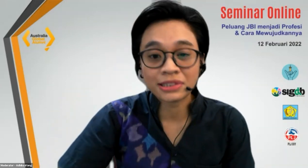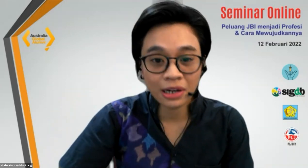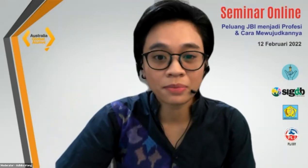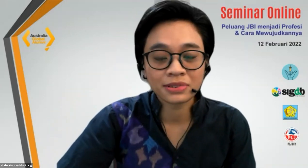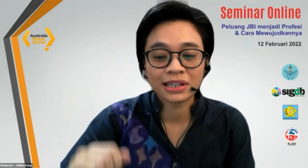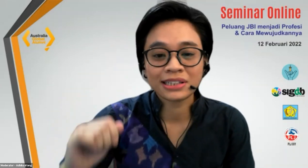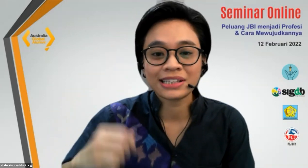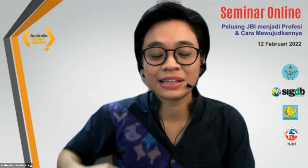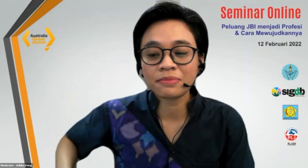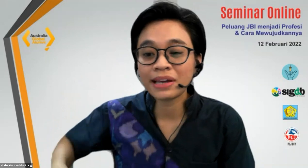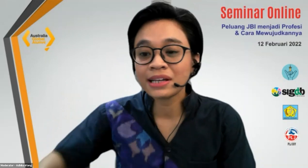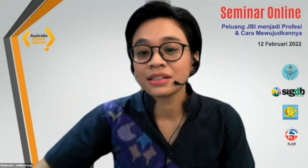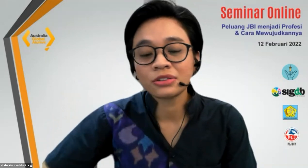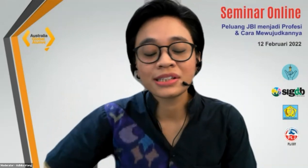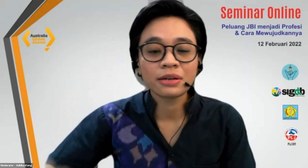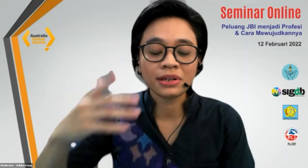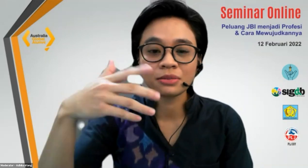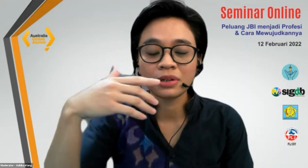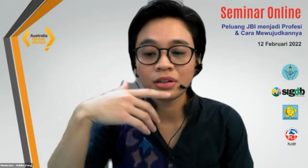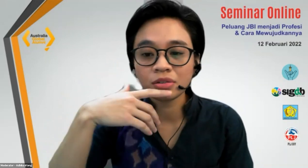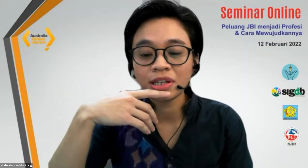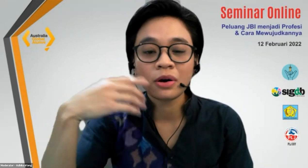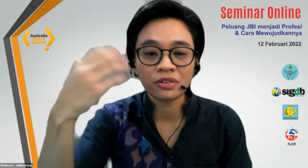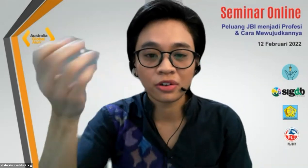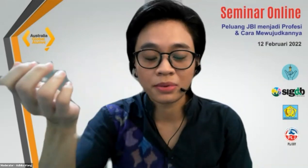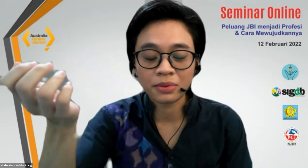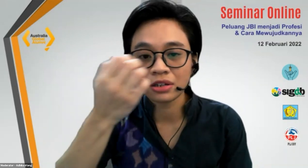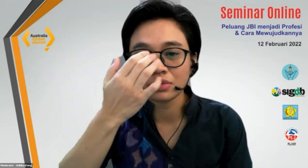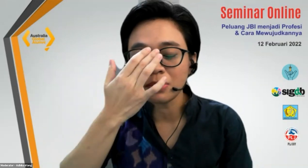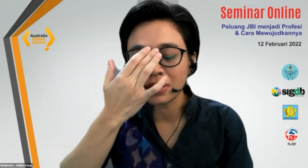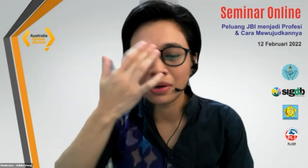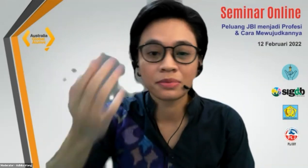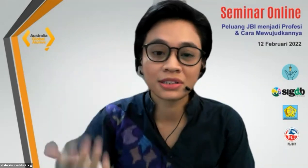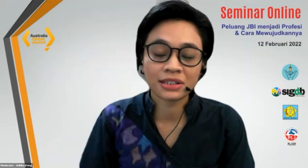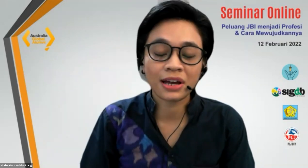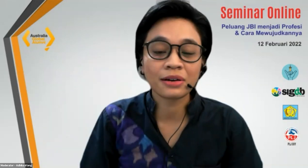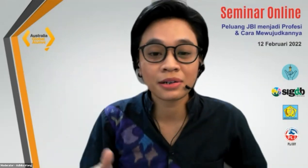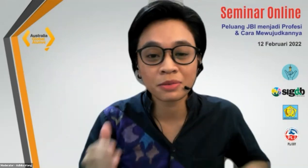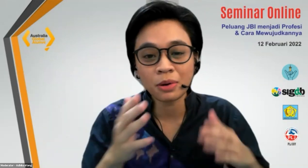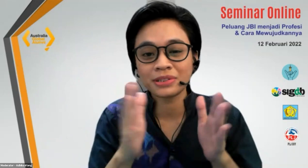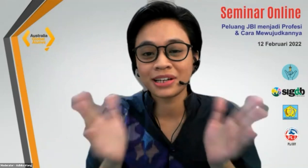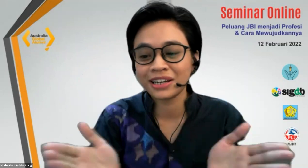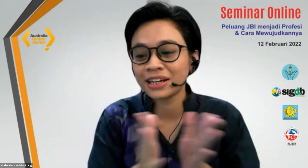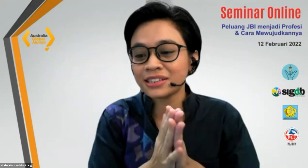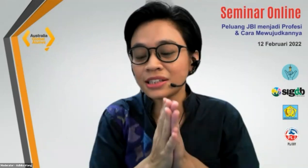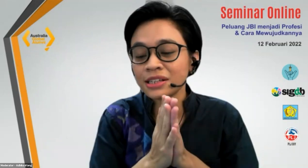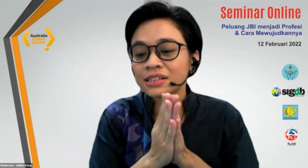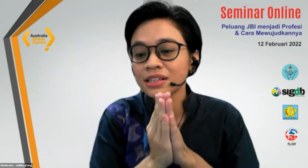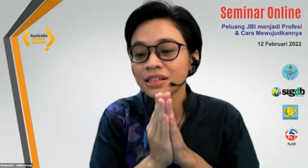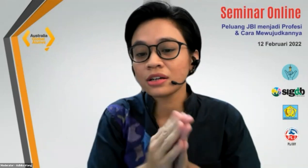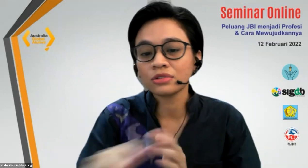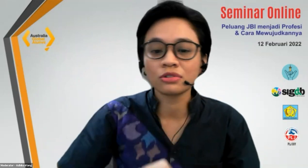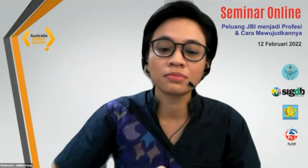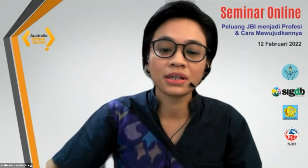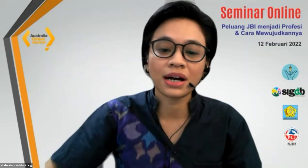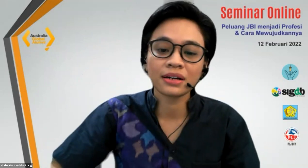menjawab secara jelas Ya baik selanjutnya saya beri kesempatan untuk saya mau informasikan dulu bagi para peserta hidup Bapak sekalian yang ada di sini